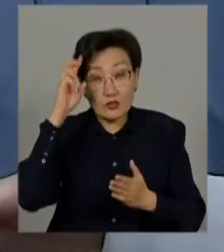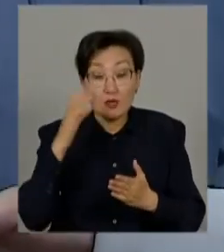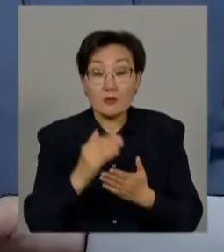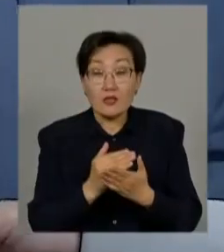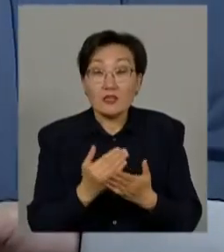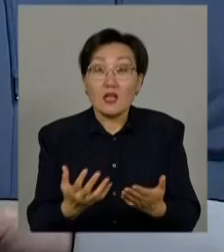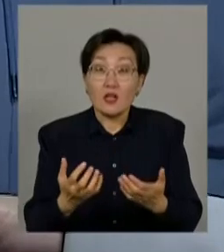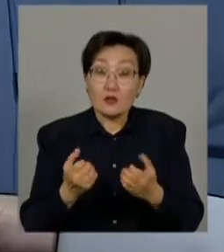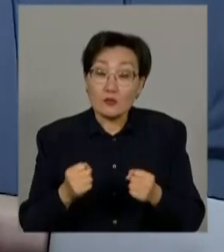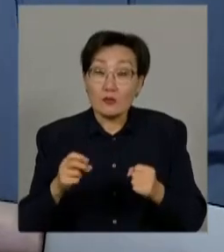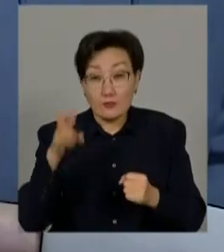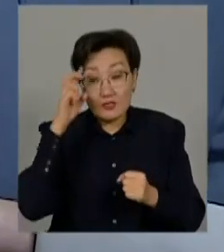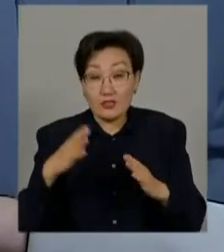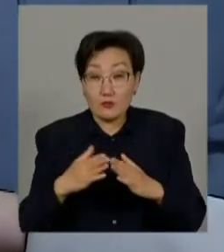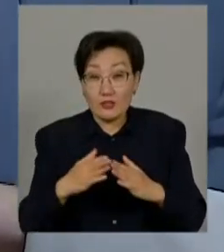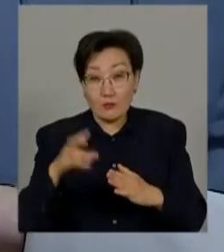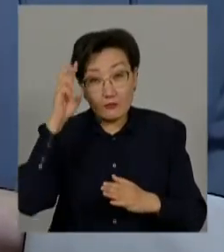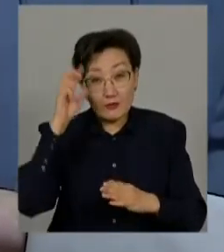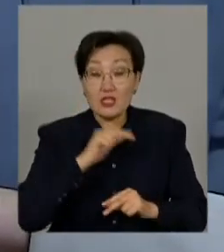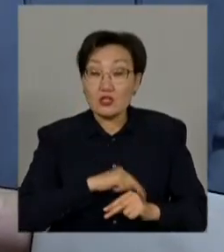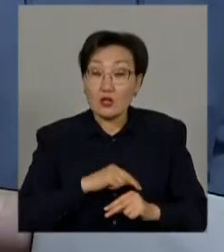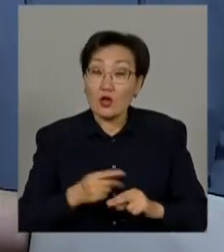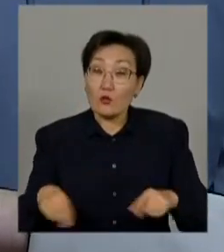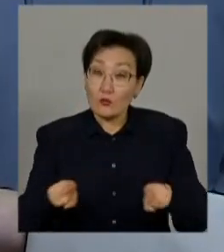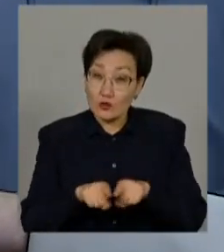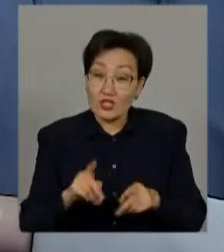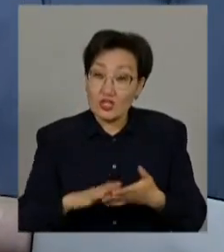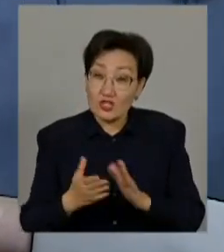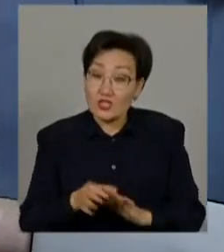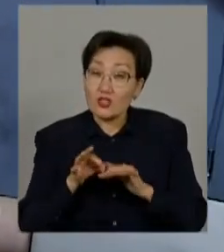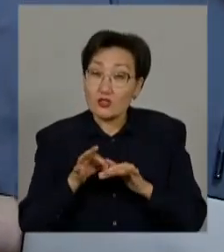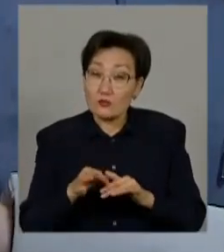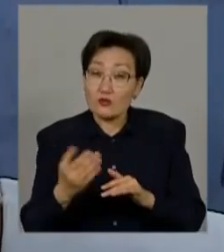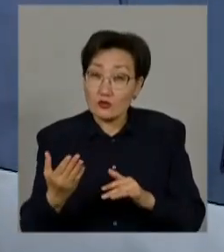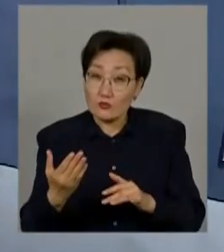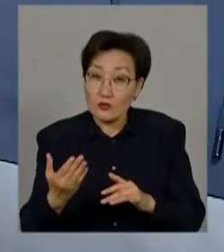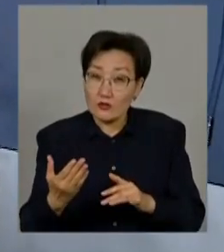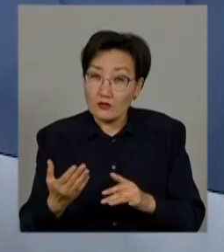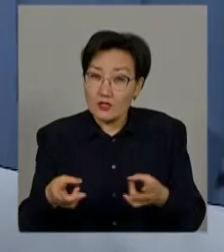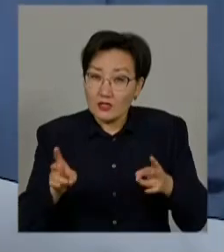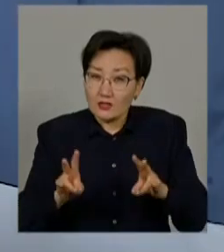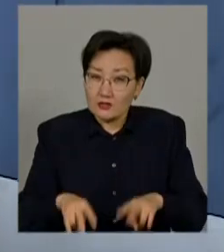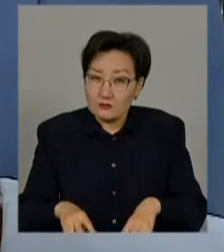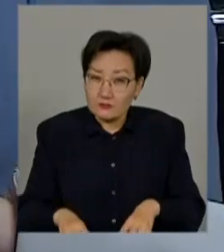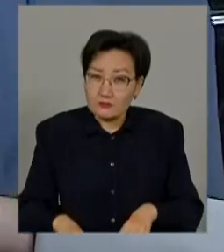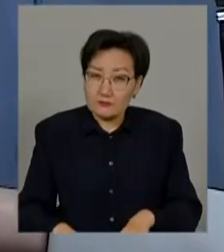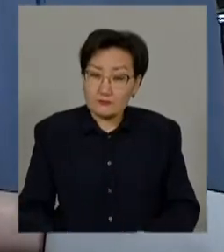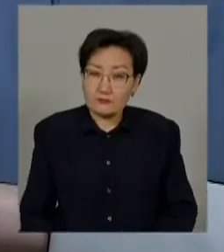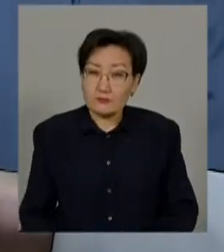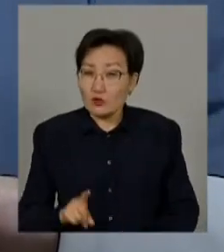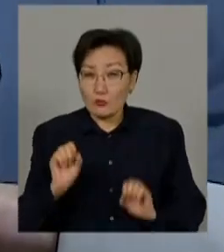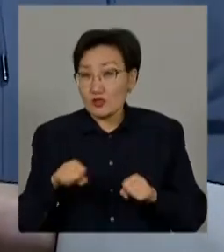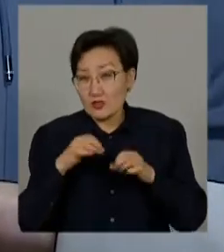алып, мемлекетте қызмет жасап жүрген қызметтерді осындай халге кетіргенде қалғандар туралы не